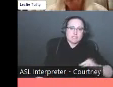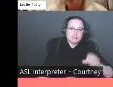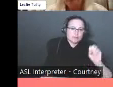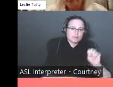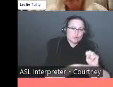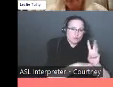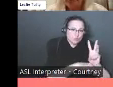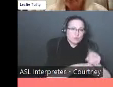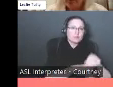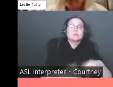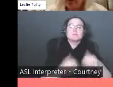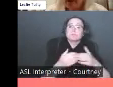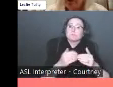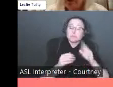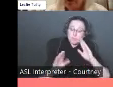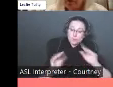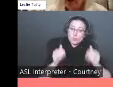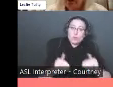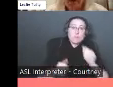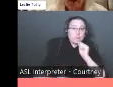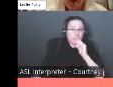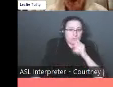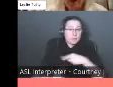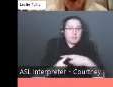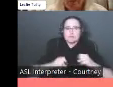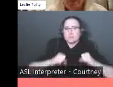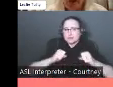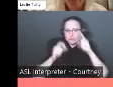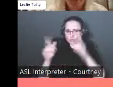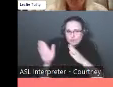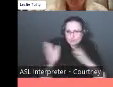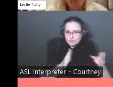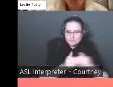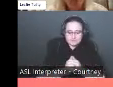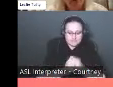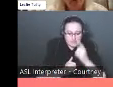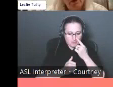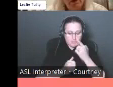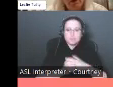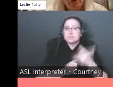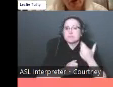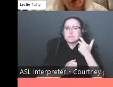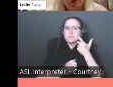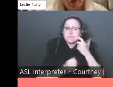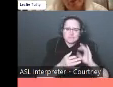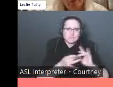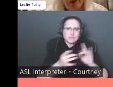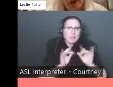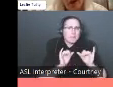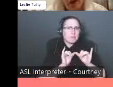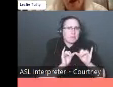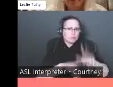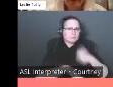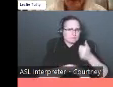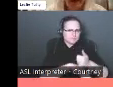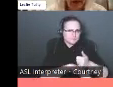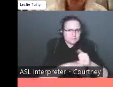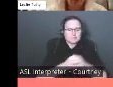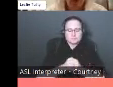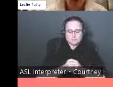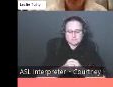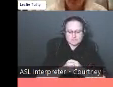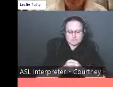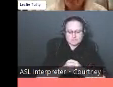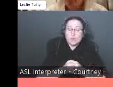de travail social, nous avons étudié les mères et les stratégies de protection. J'ai mentionné que c'est une mesure qu'on